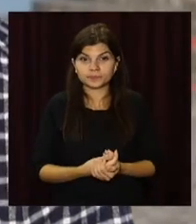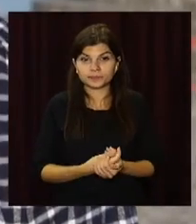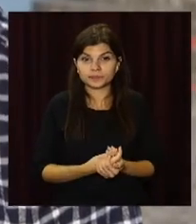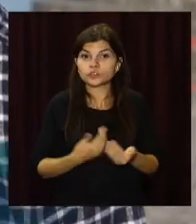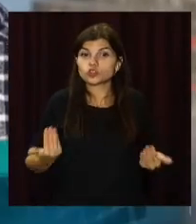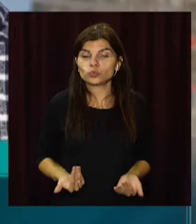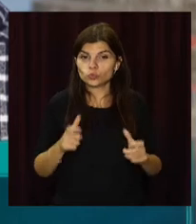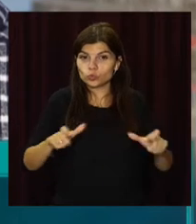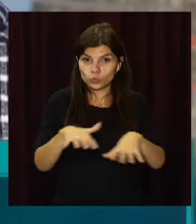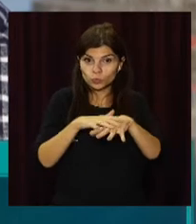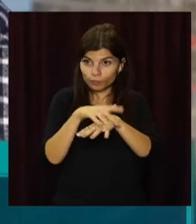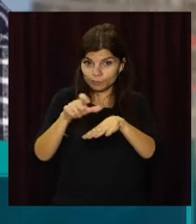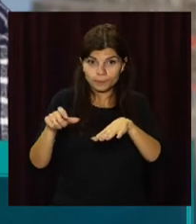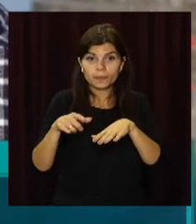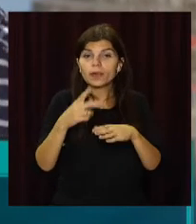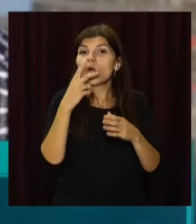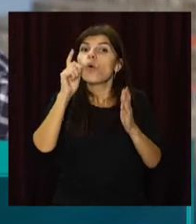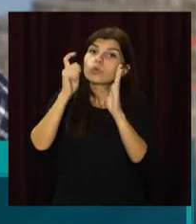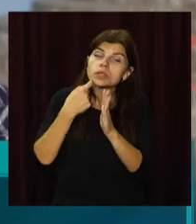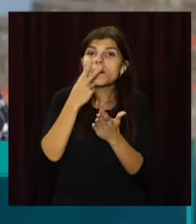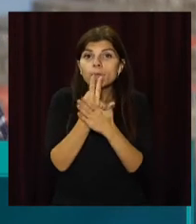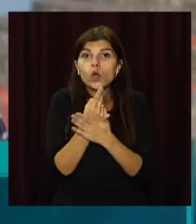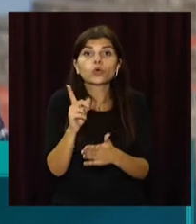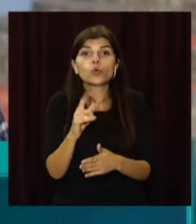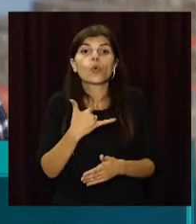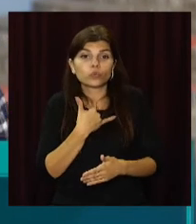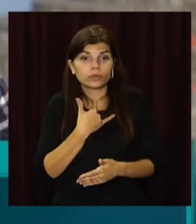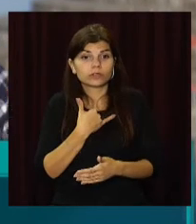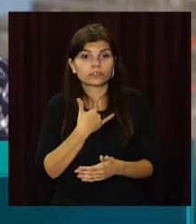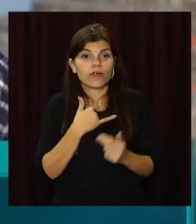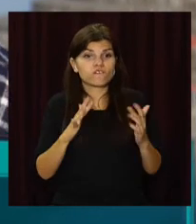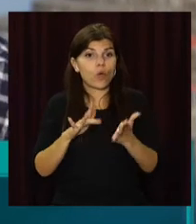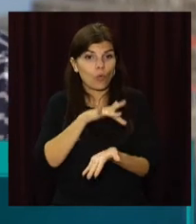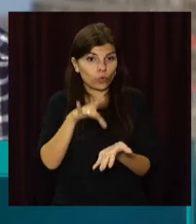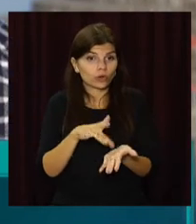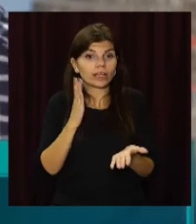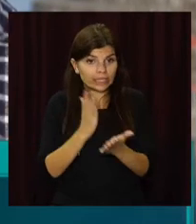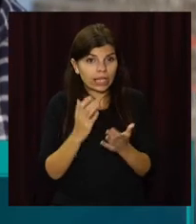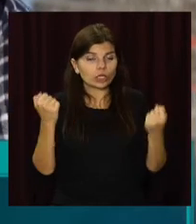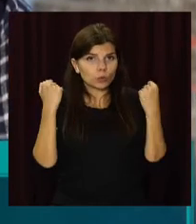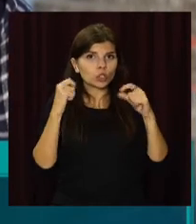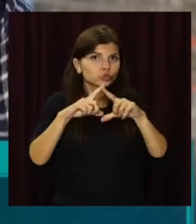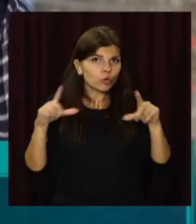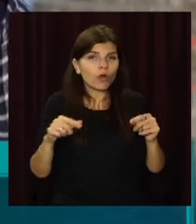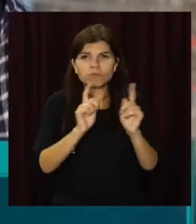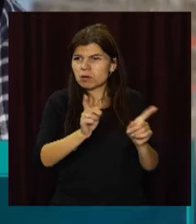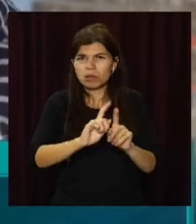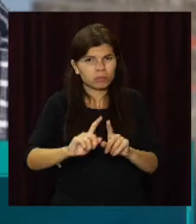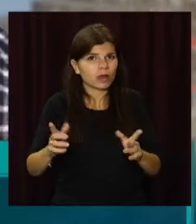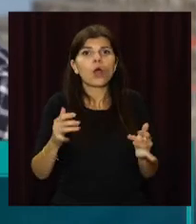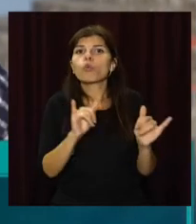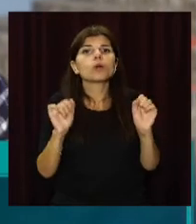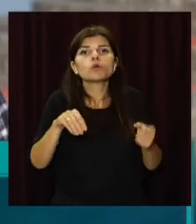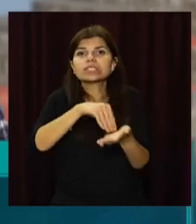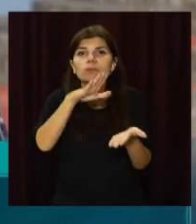Жителям города даем узнать, показать, что у нас в городе 21 спортивная школа, куда можно записать